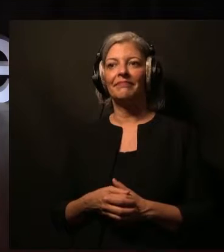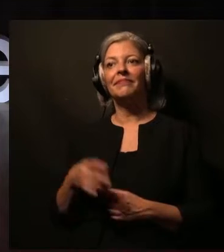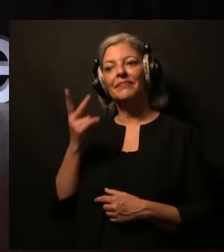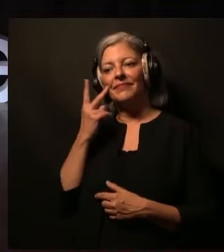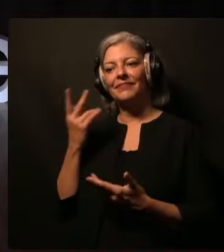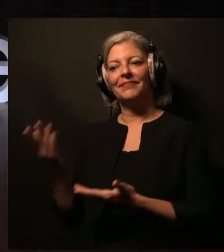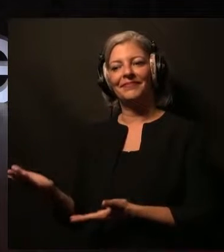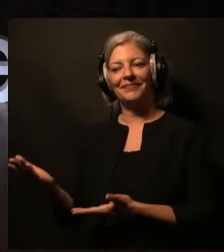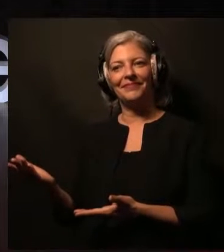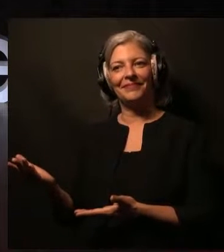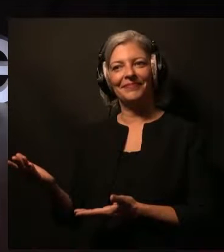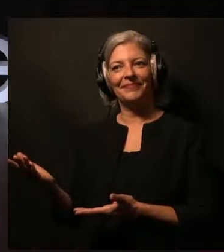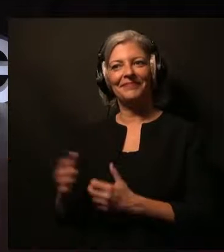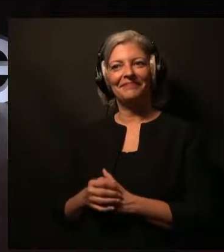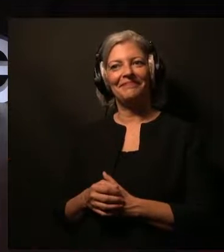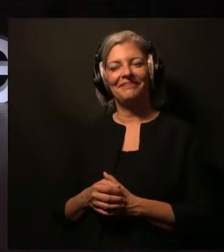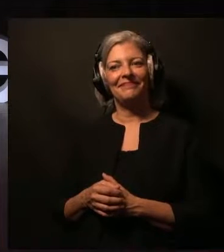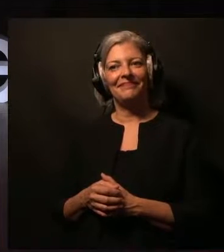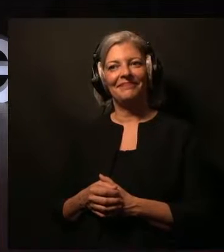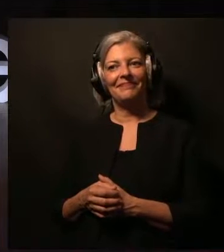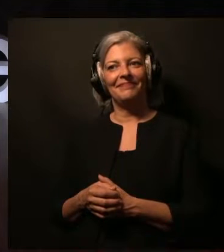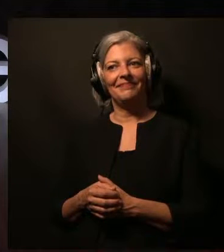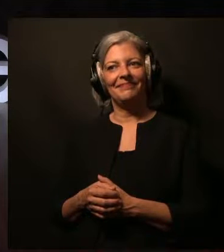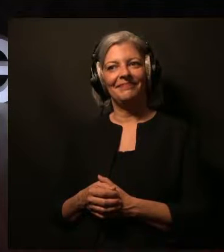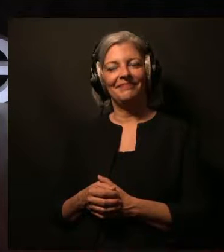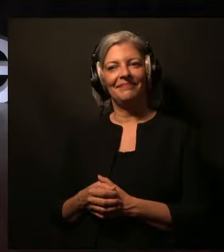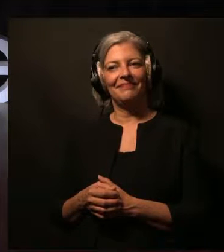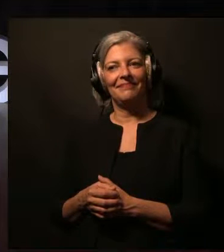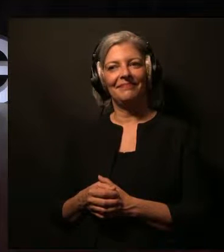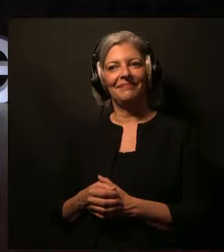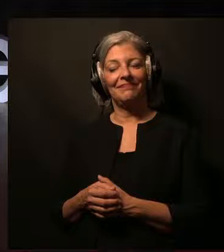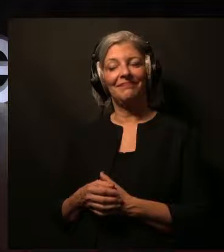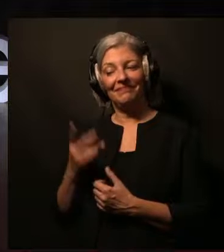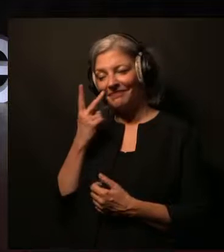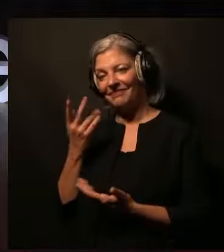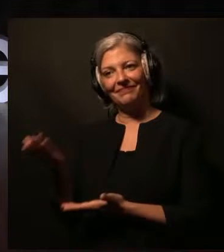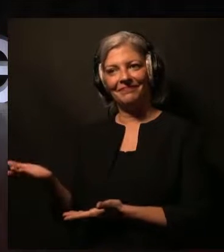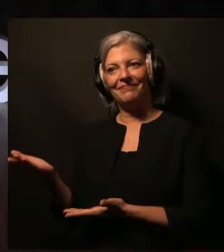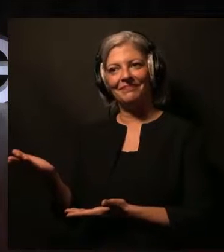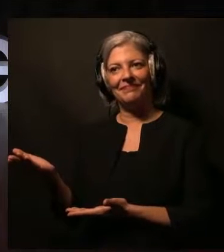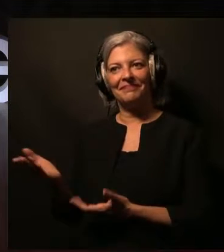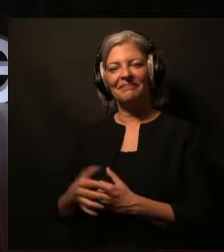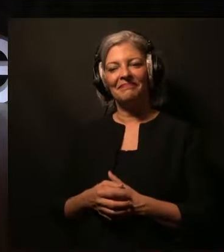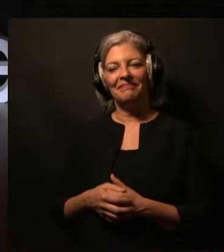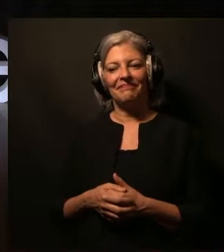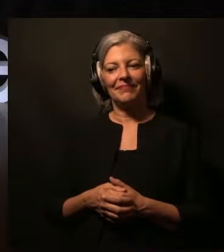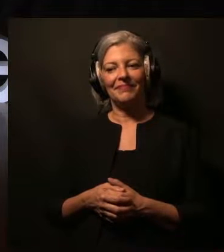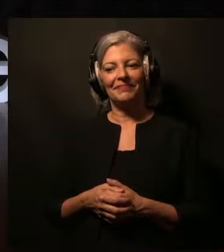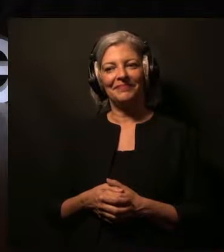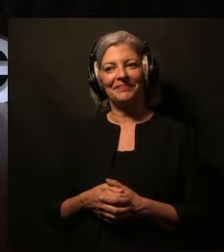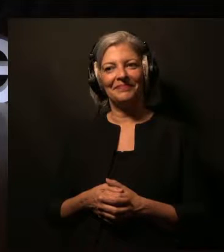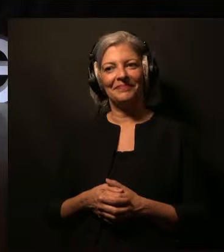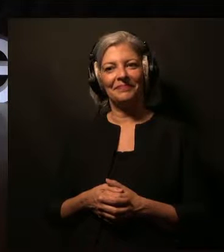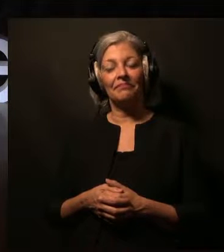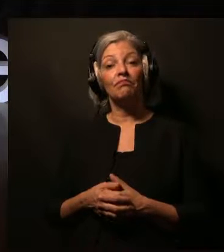questi questi ed anche questi Purtroppo